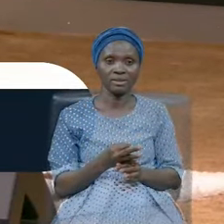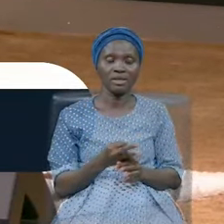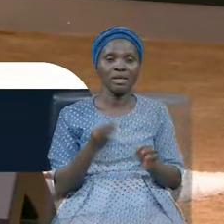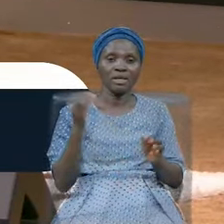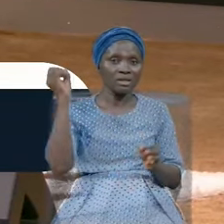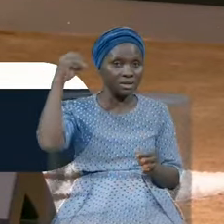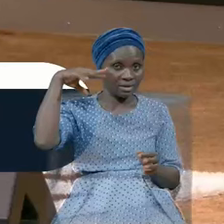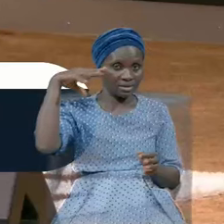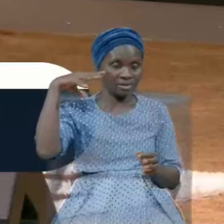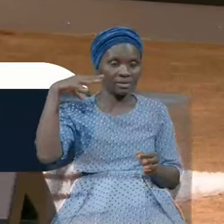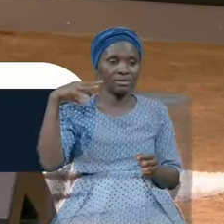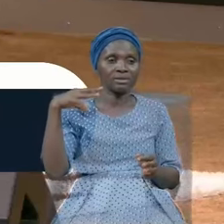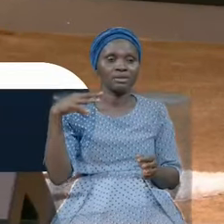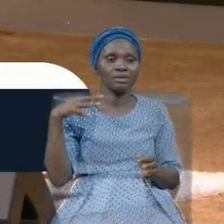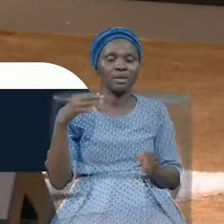La grâce avec la foi.